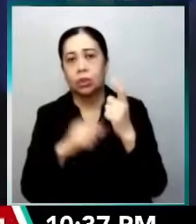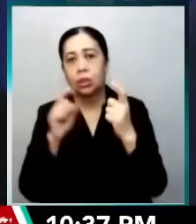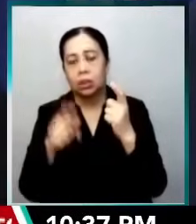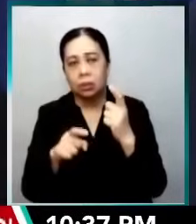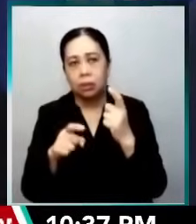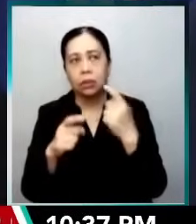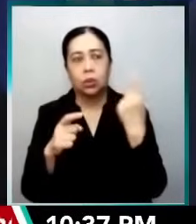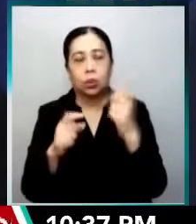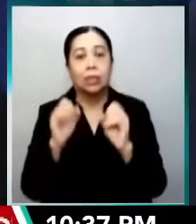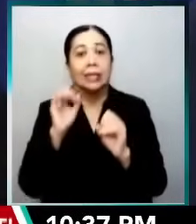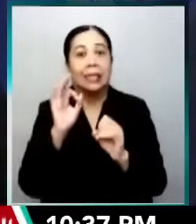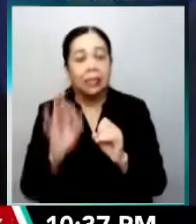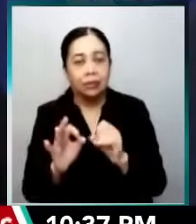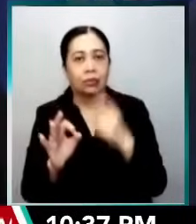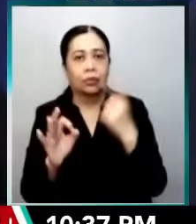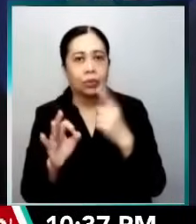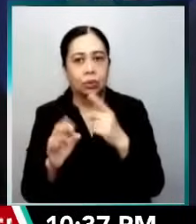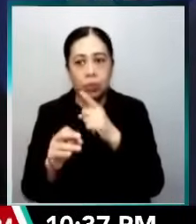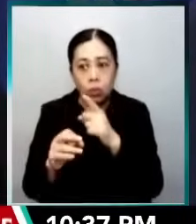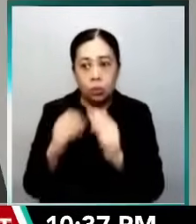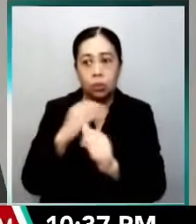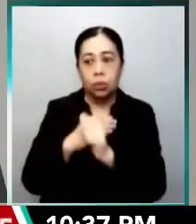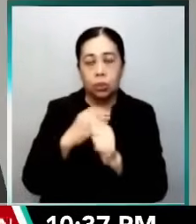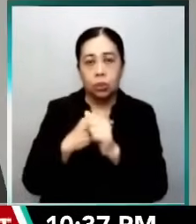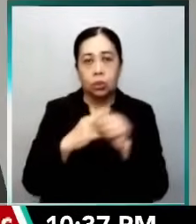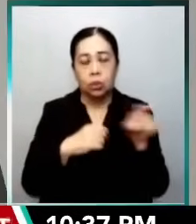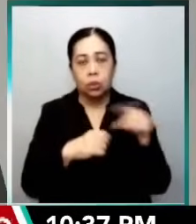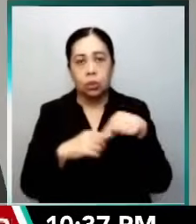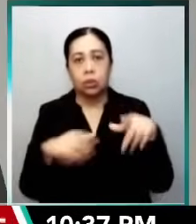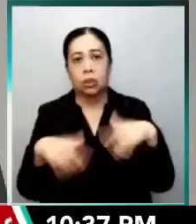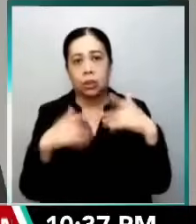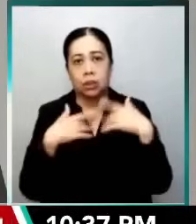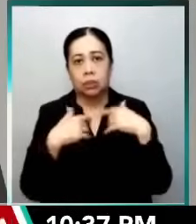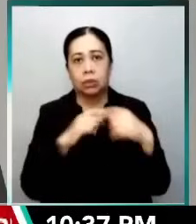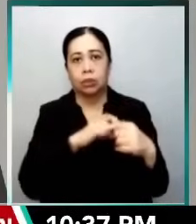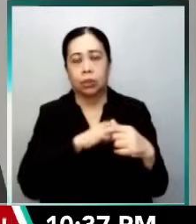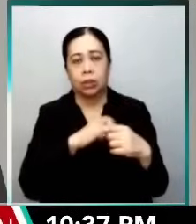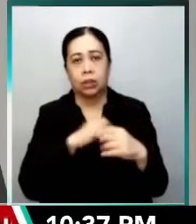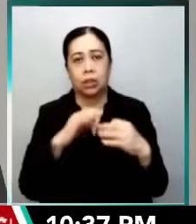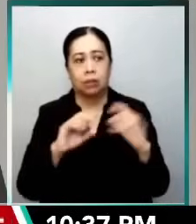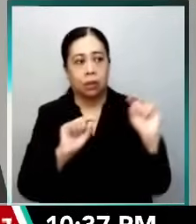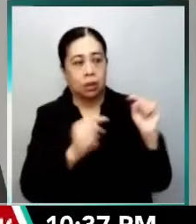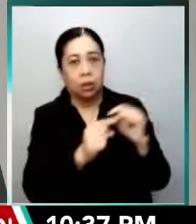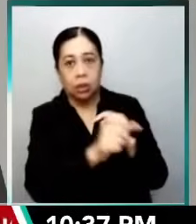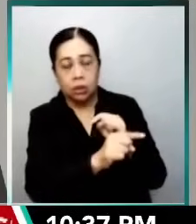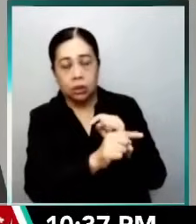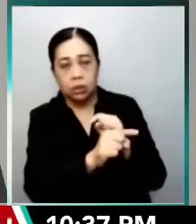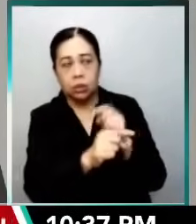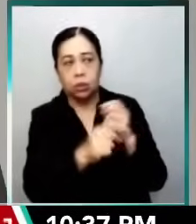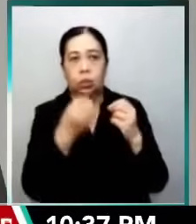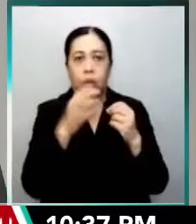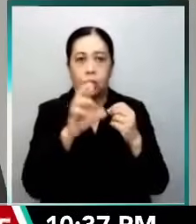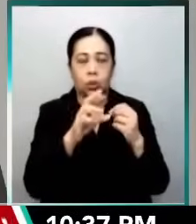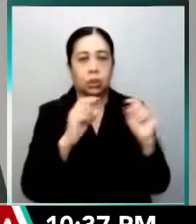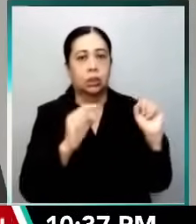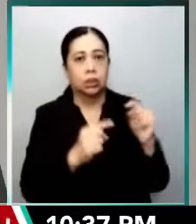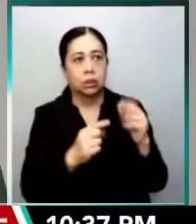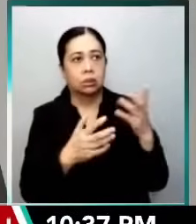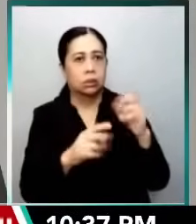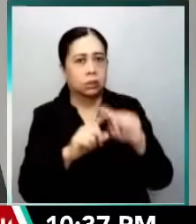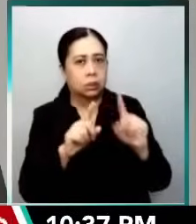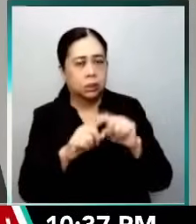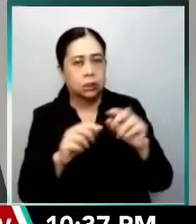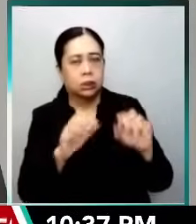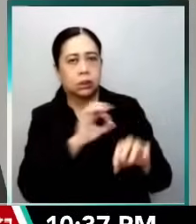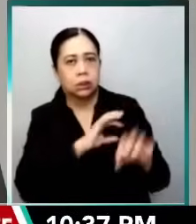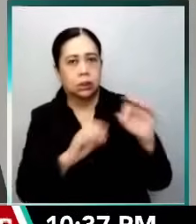merong imminent danger. Pag siya ay may nasugatan or nasaktan, dapat ito